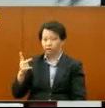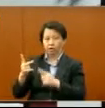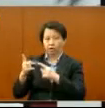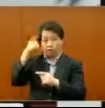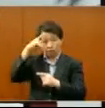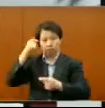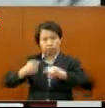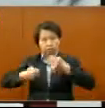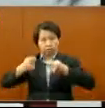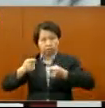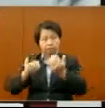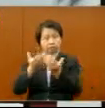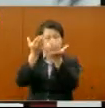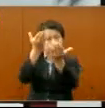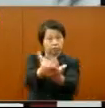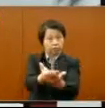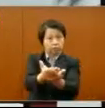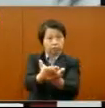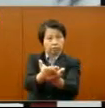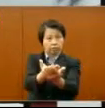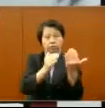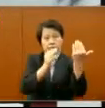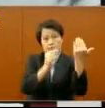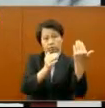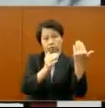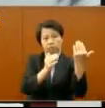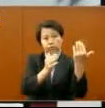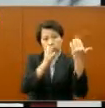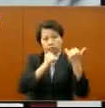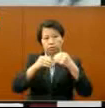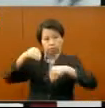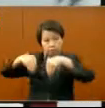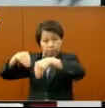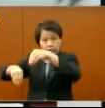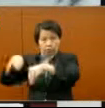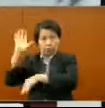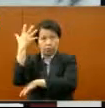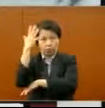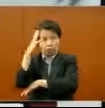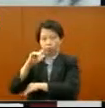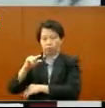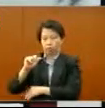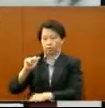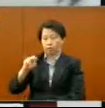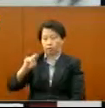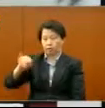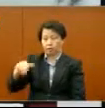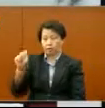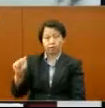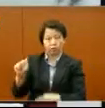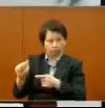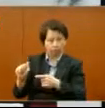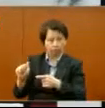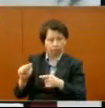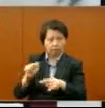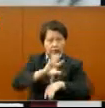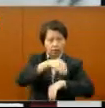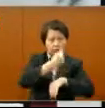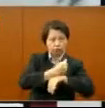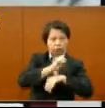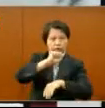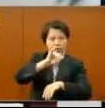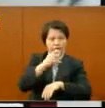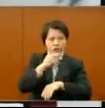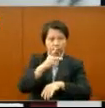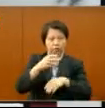mempertimbangkan cadangan agar penanaman ganja ini untuk tujuan perubatan